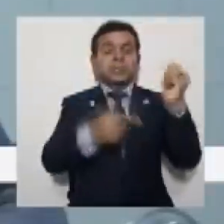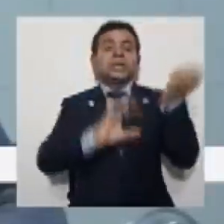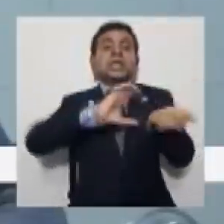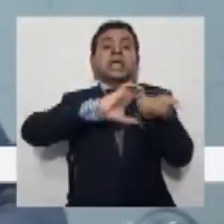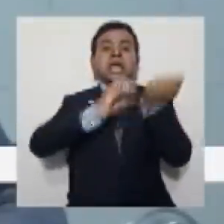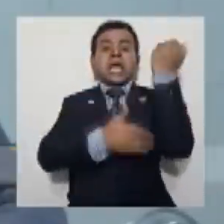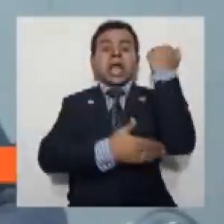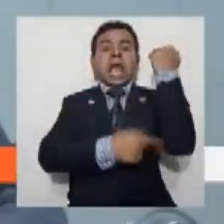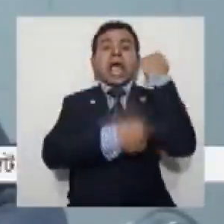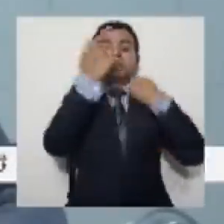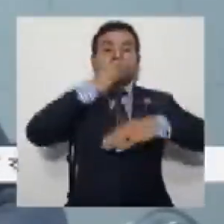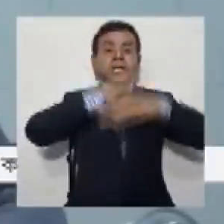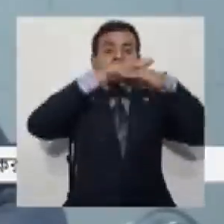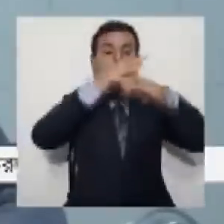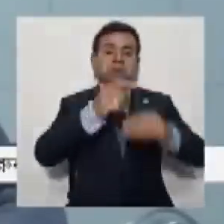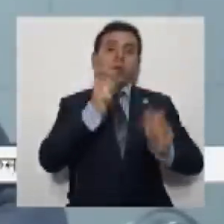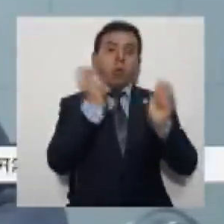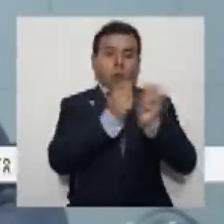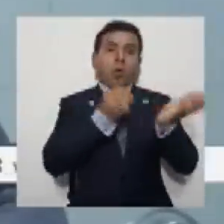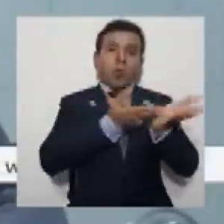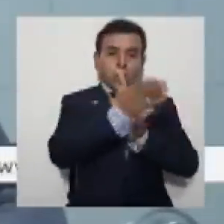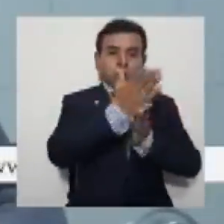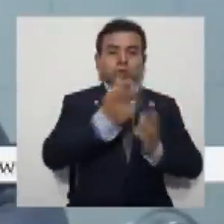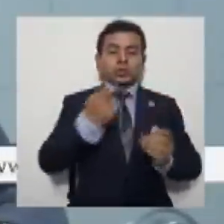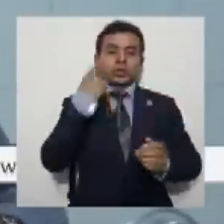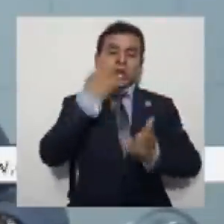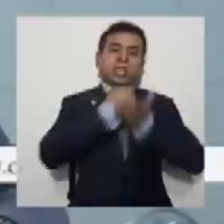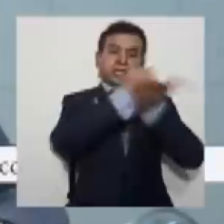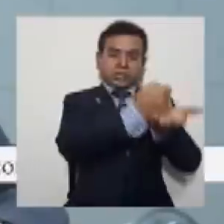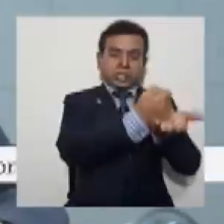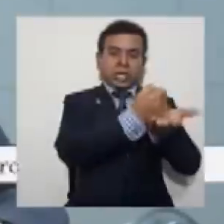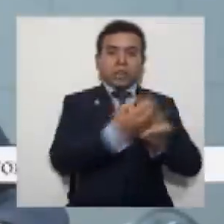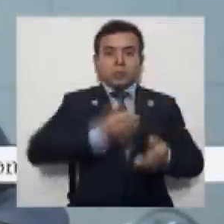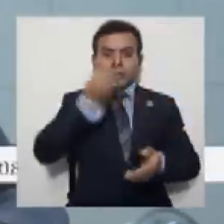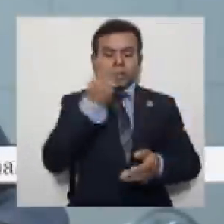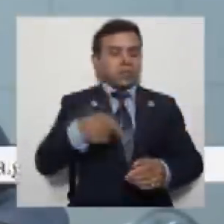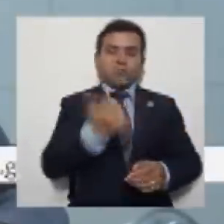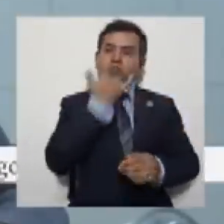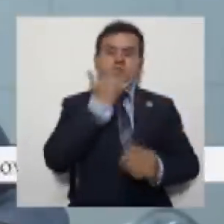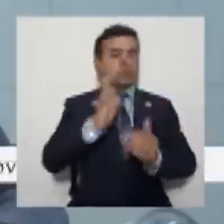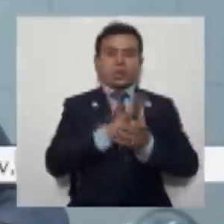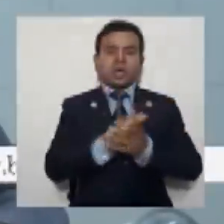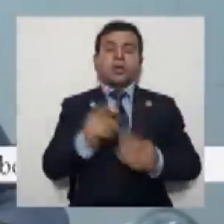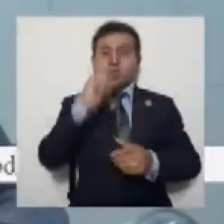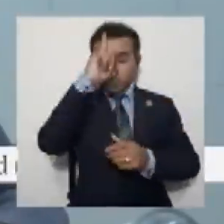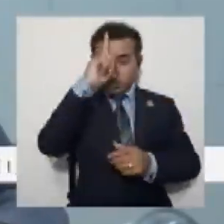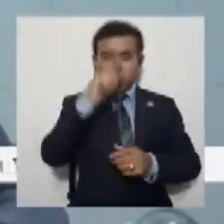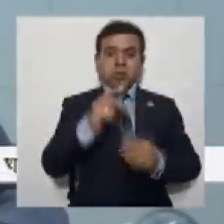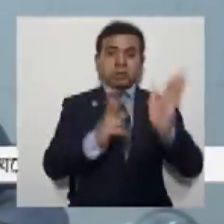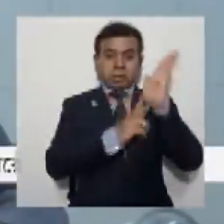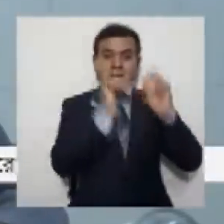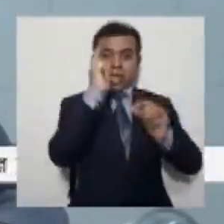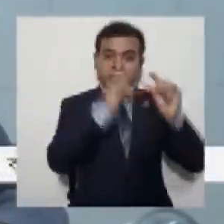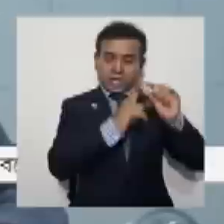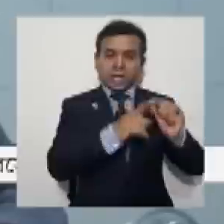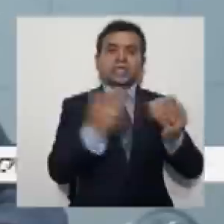একই হাসপাতাল এবং একই চিকিৎসার ব্যবস্থা রাখা হয়েছে। আমি আরো আহ্বান করব, কেউ